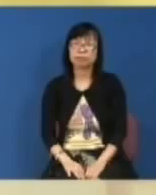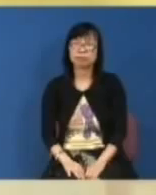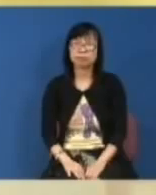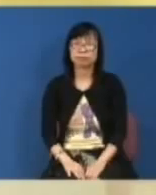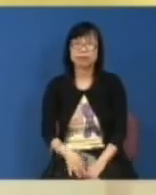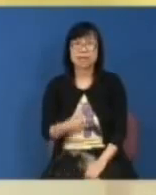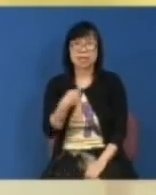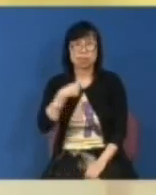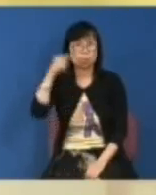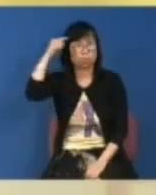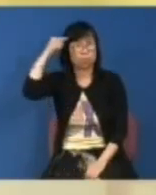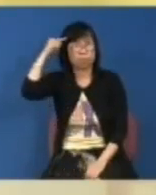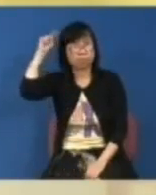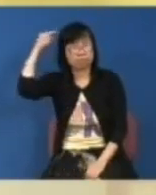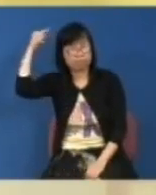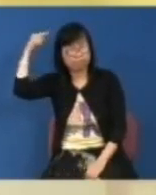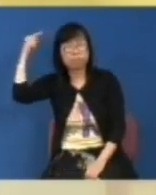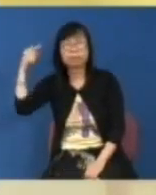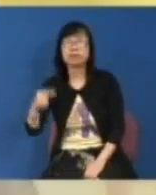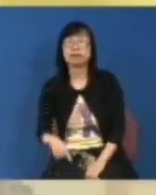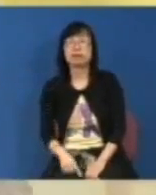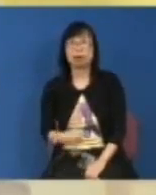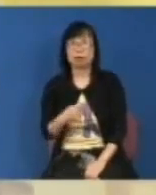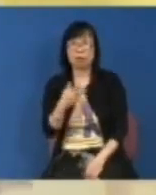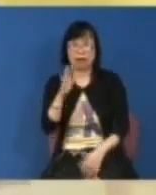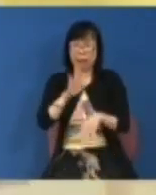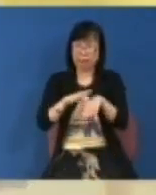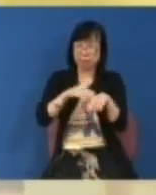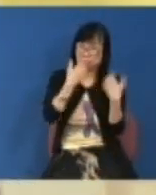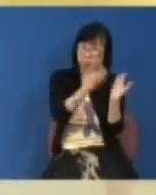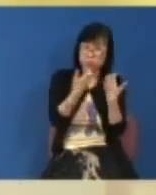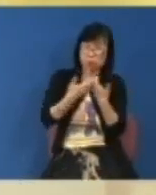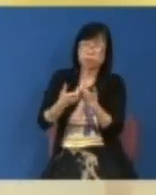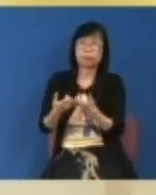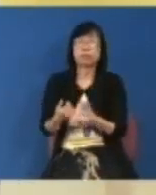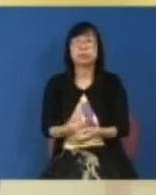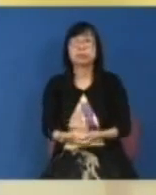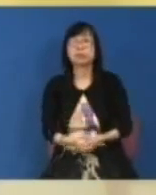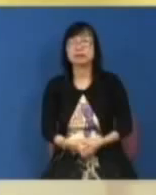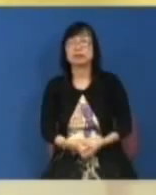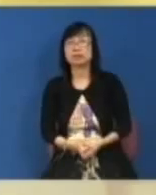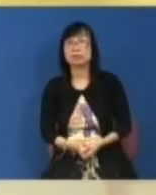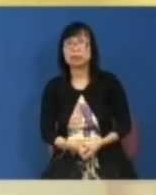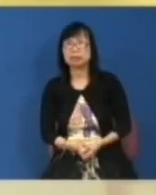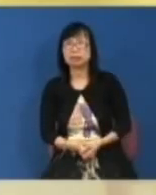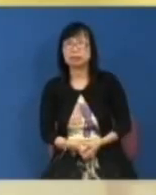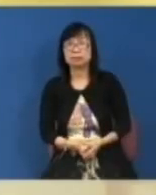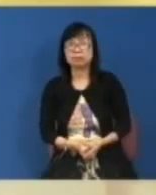即係諗下咯。我正話數啲都係一個